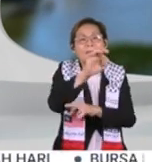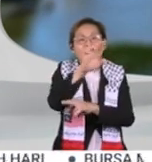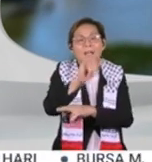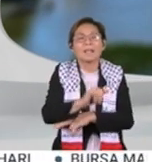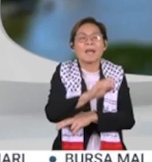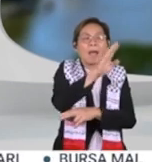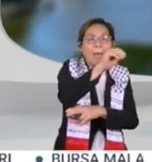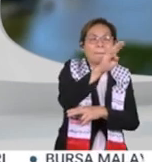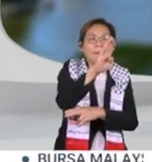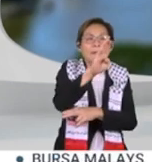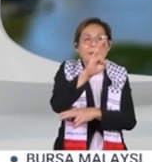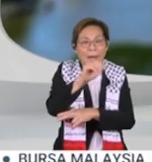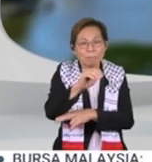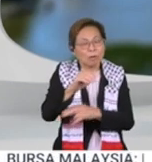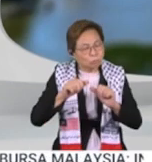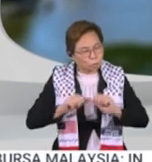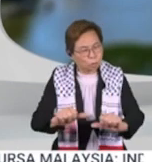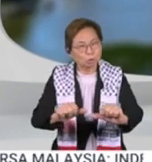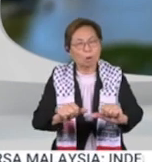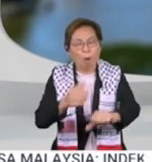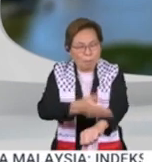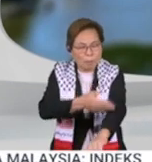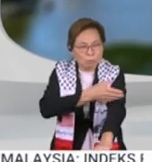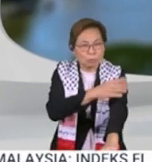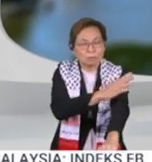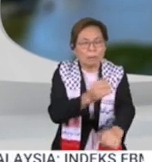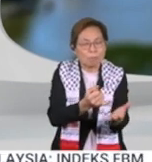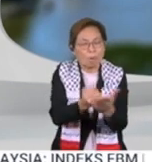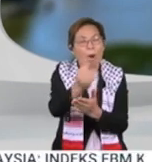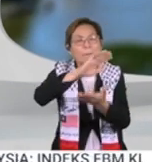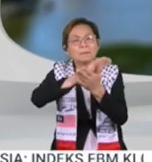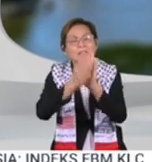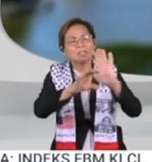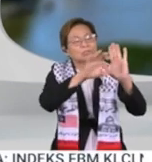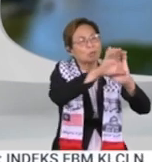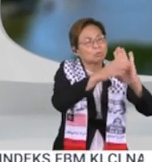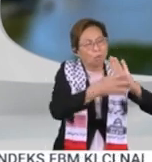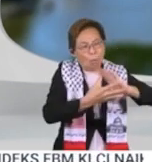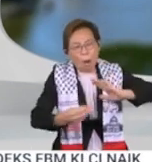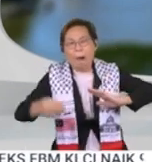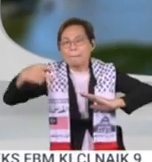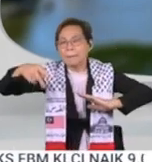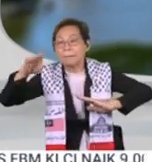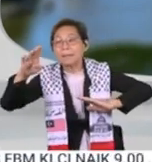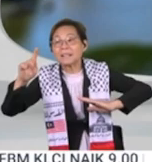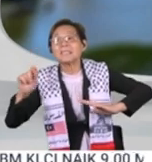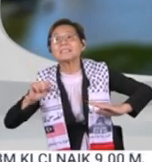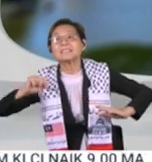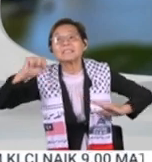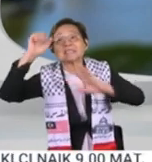terus berdaya maju, berintegriti dan menjadi contoh kepada pihak berkuasa tempatan di Sarawak.